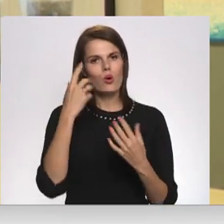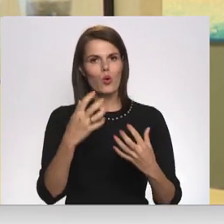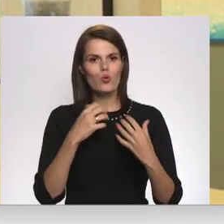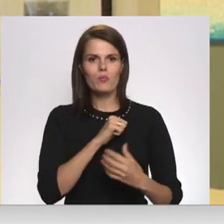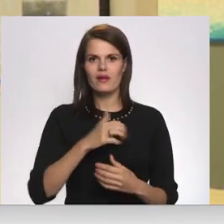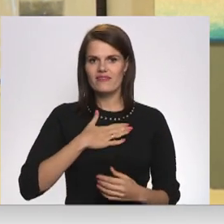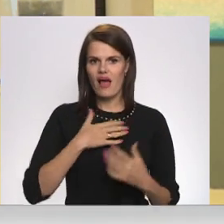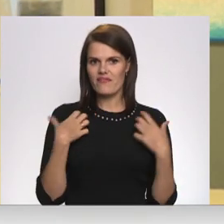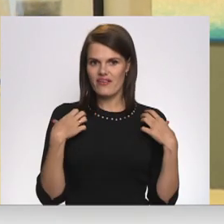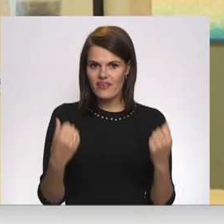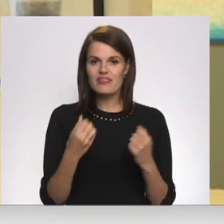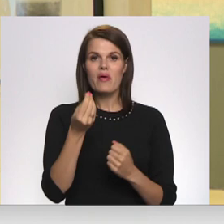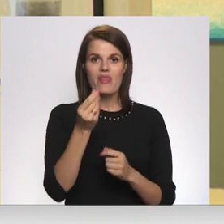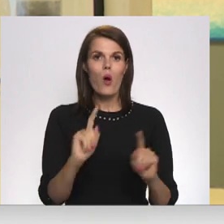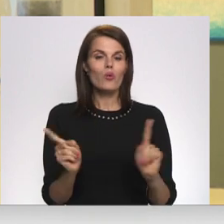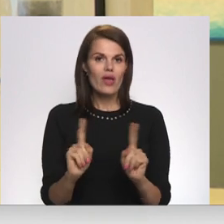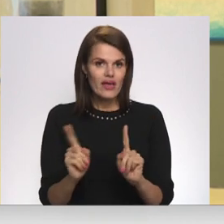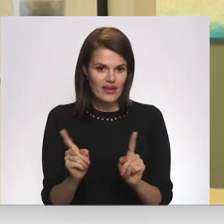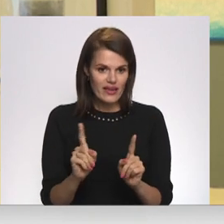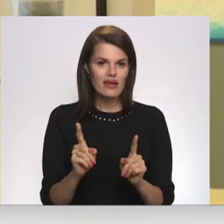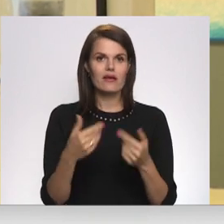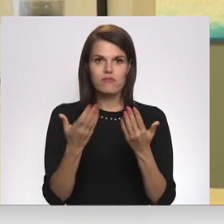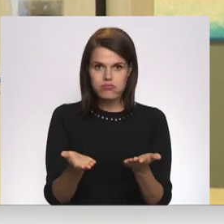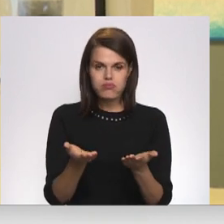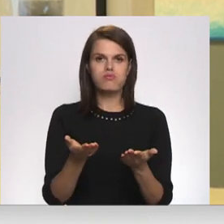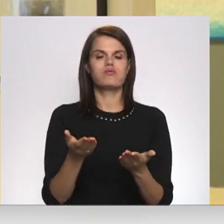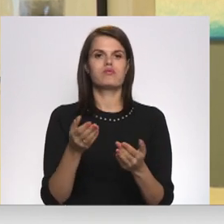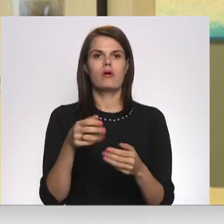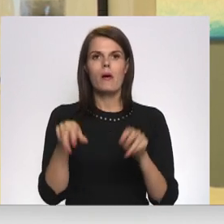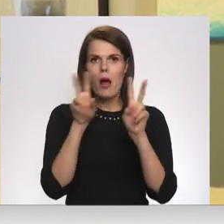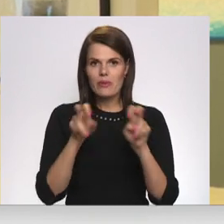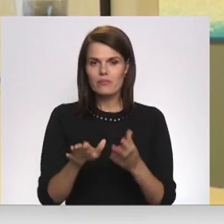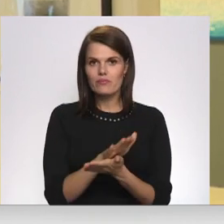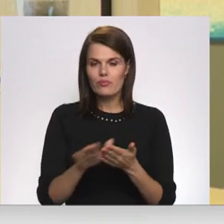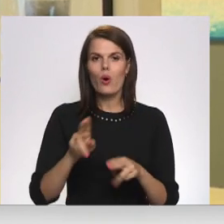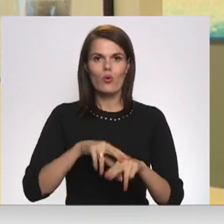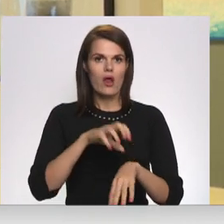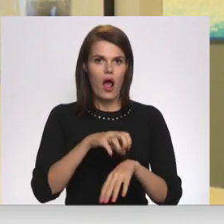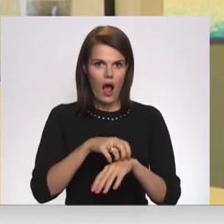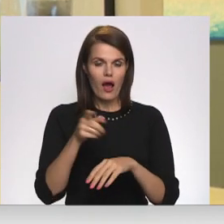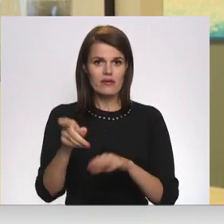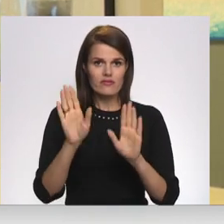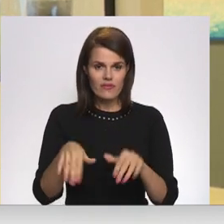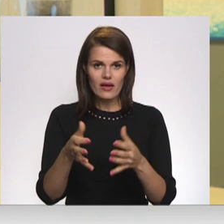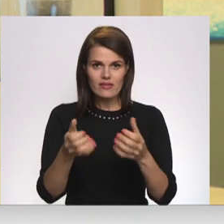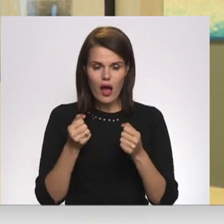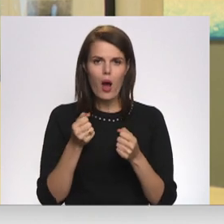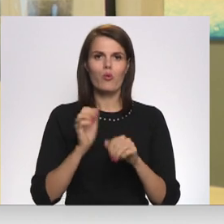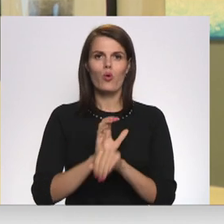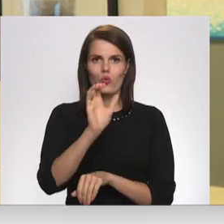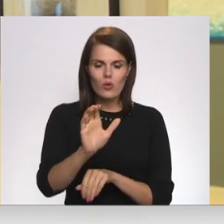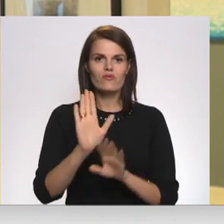jo līdzekļi kā reize pieejami un arī ārsti ir pieejami un nosūtījumi ir pieejami,